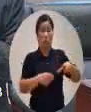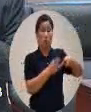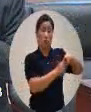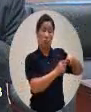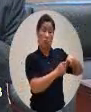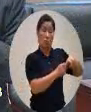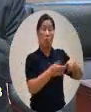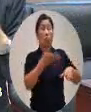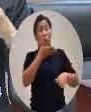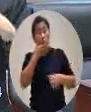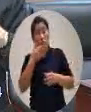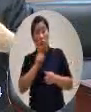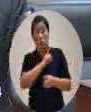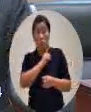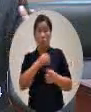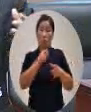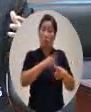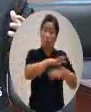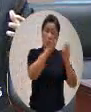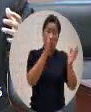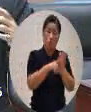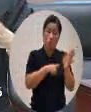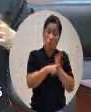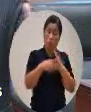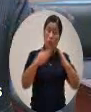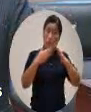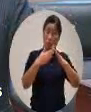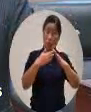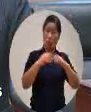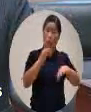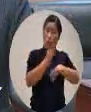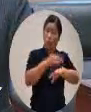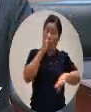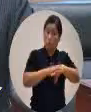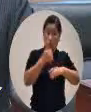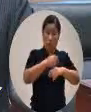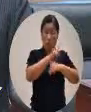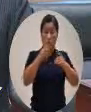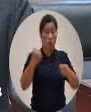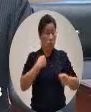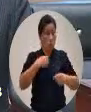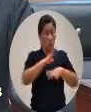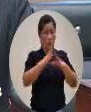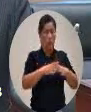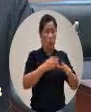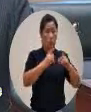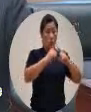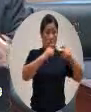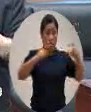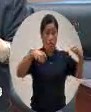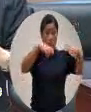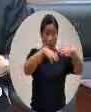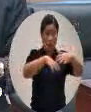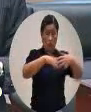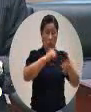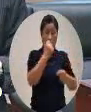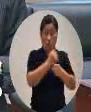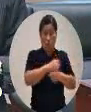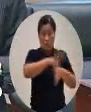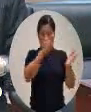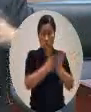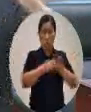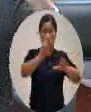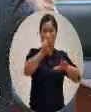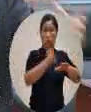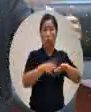來共同參與然後把所有的每一個全市裡面的重要設施都把氣候變遷的風險都納